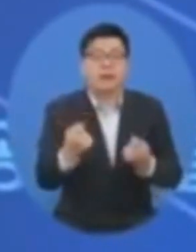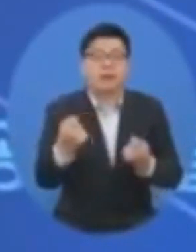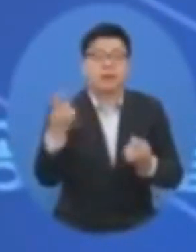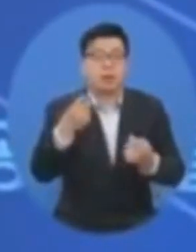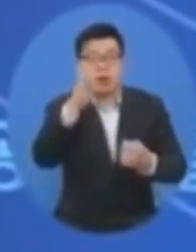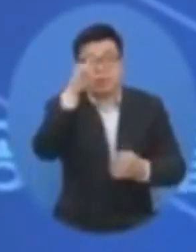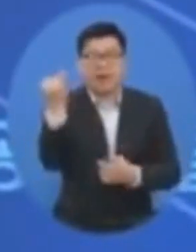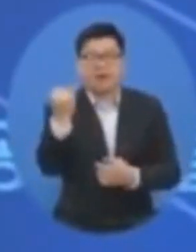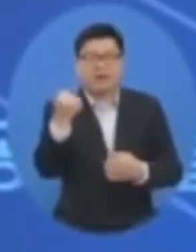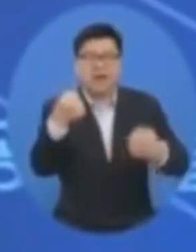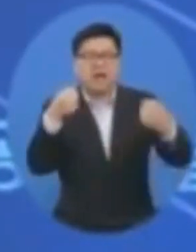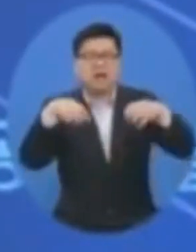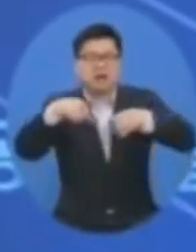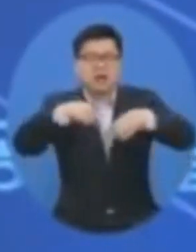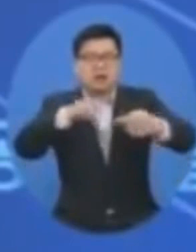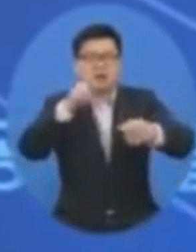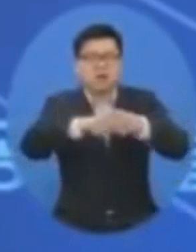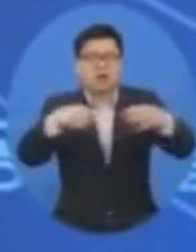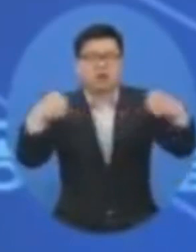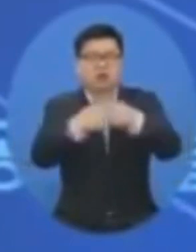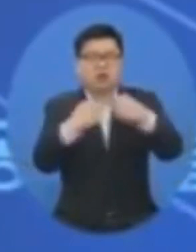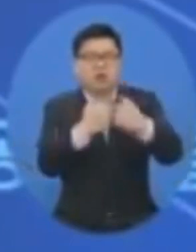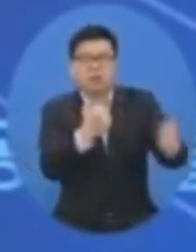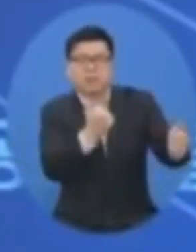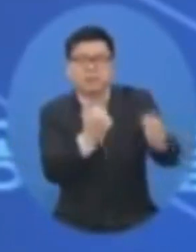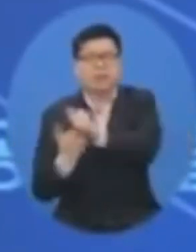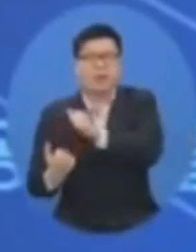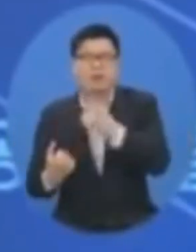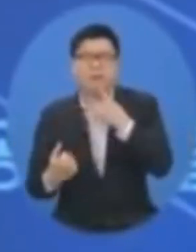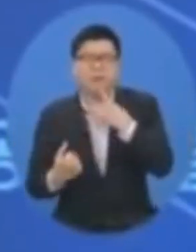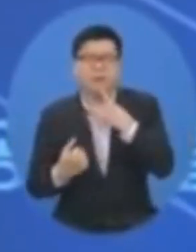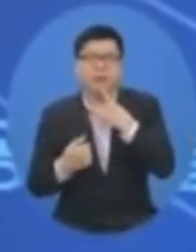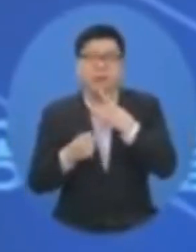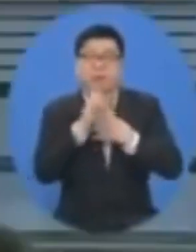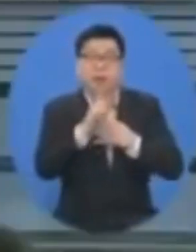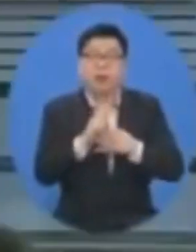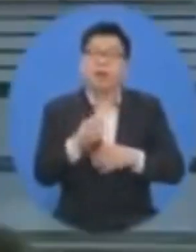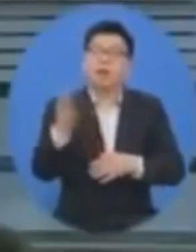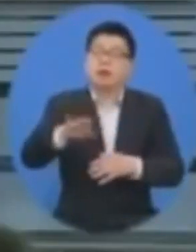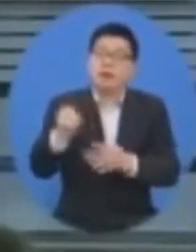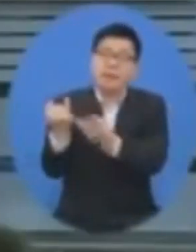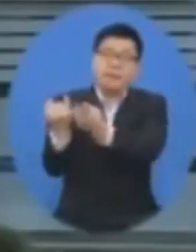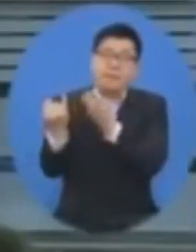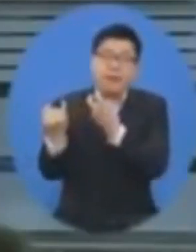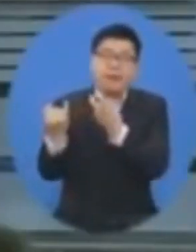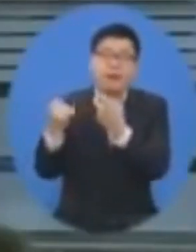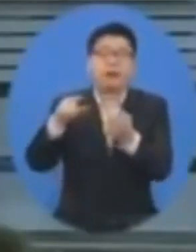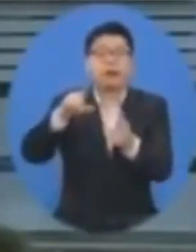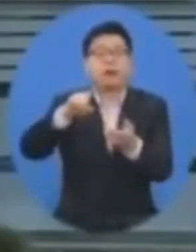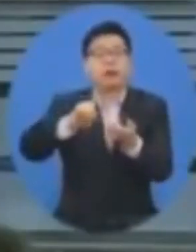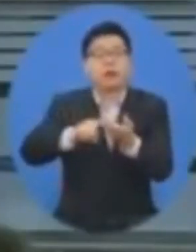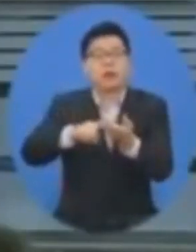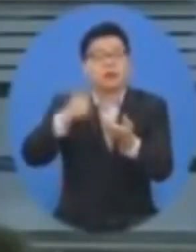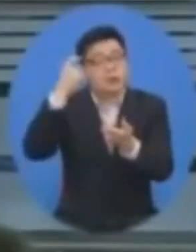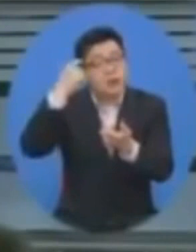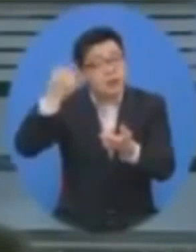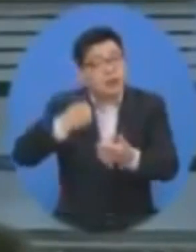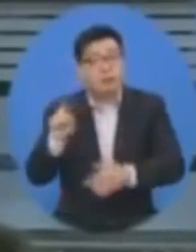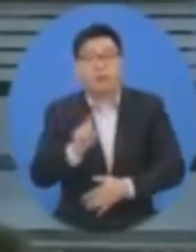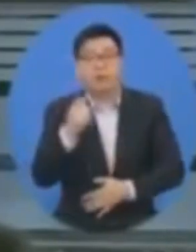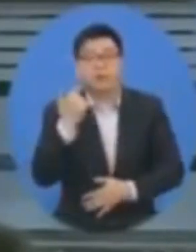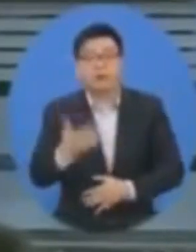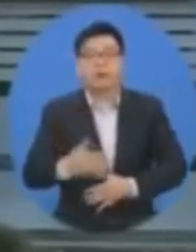투쟁에서 졌다. 이런 평가도 하시고 했는데요. 박 전 대통령에 대한 탄핵에 대해서 어떻게 규정을 하고 계신지 조금 자세히 설명해